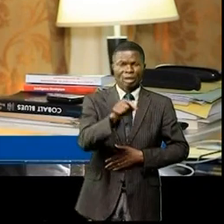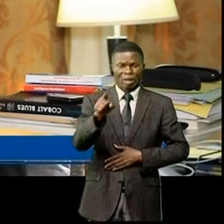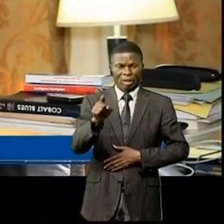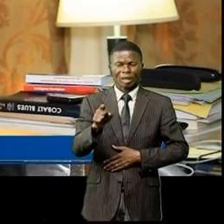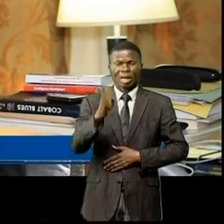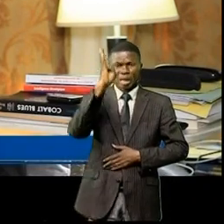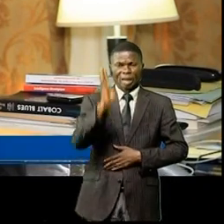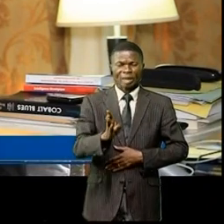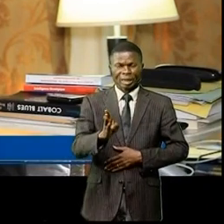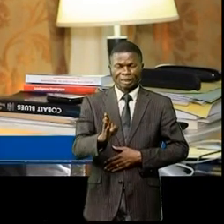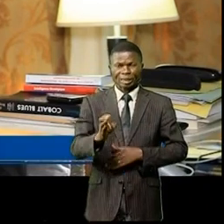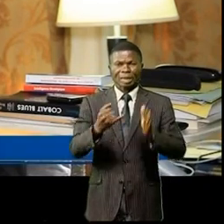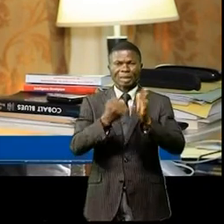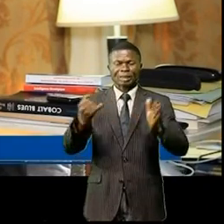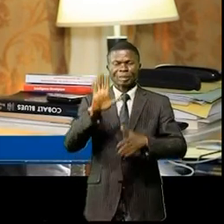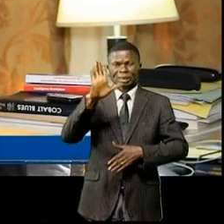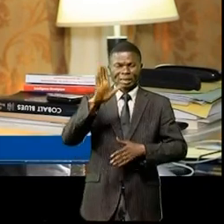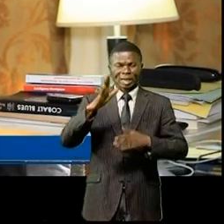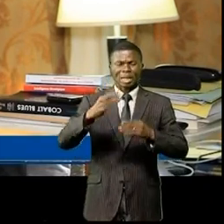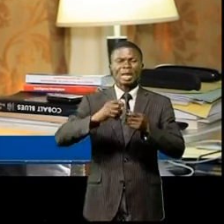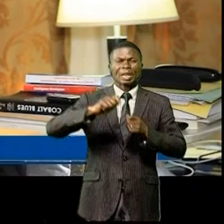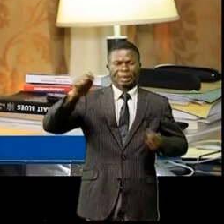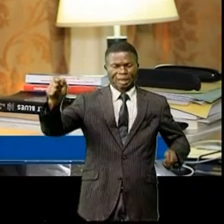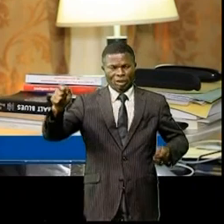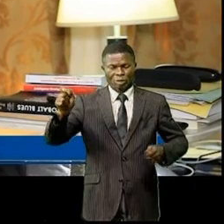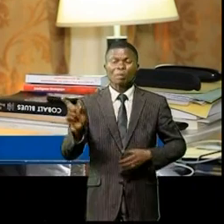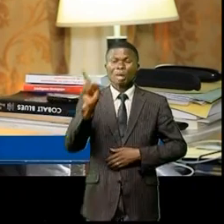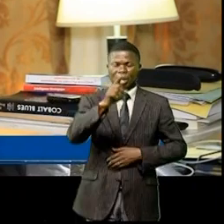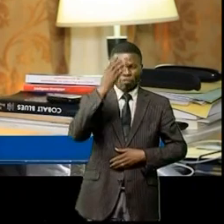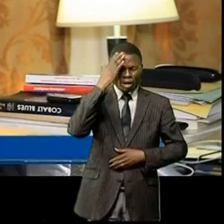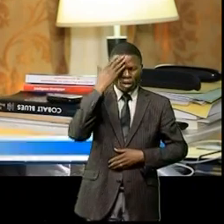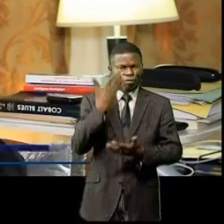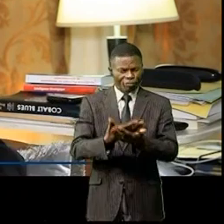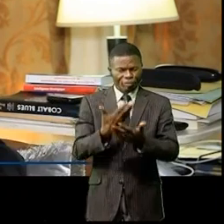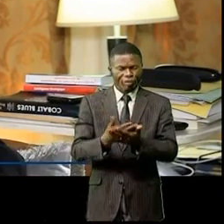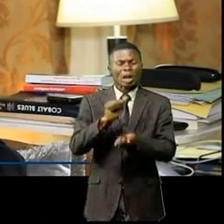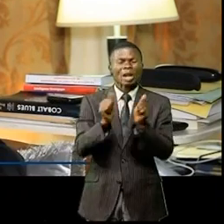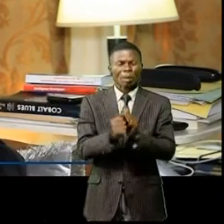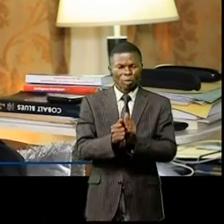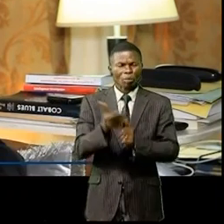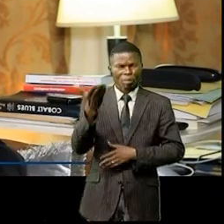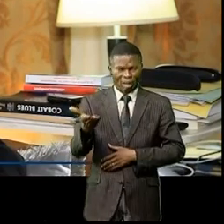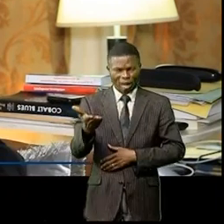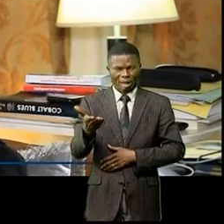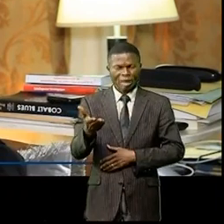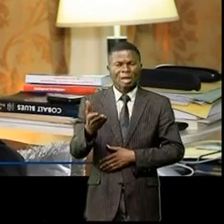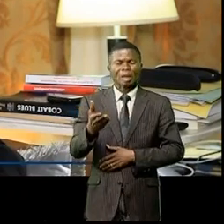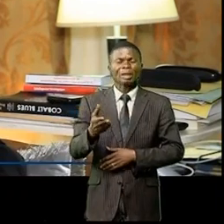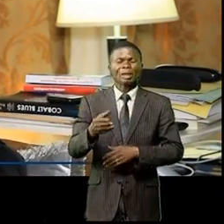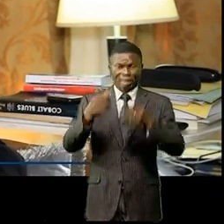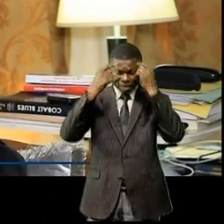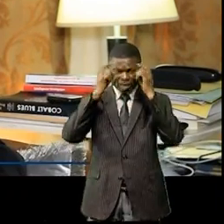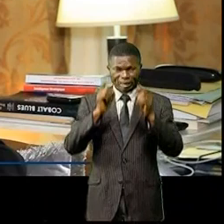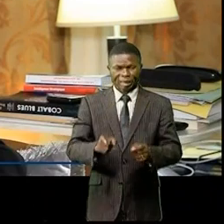475 km pour qu'il puisse commettre rapidement une enquête et déterminer